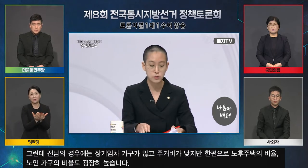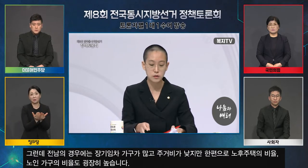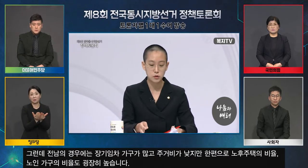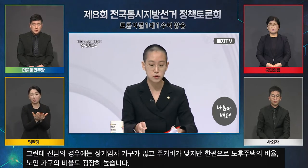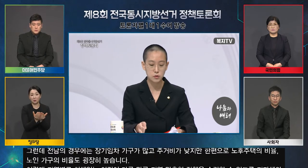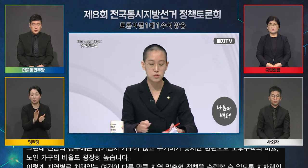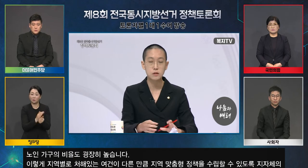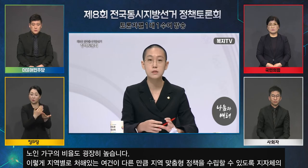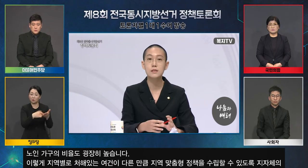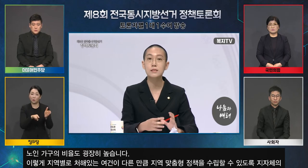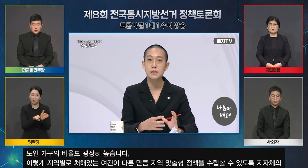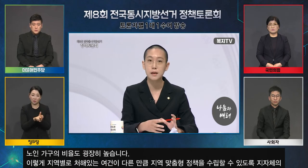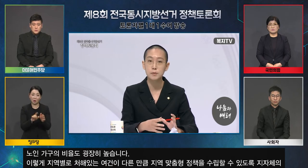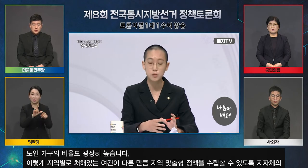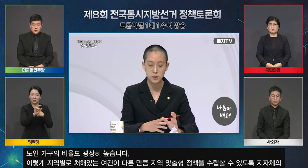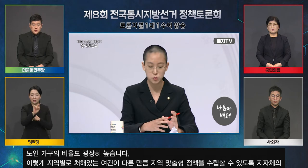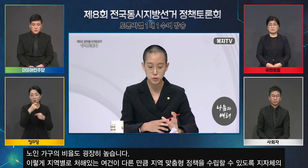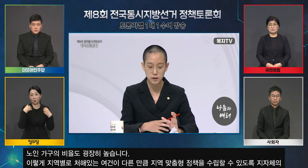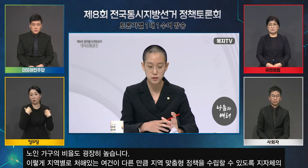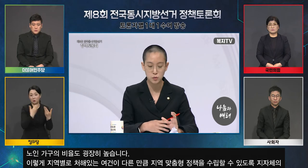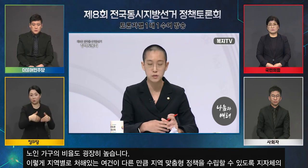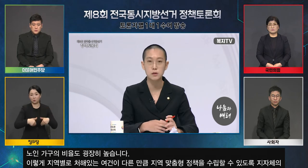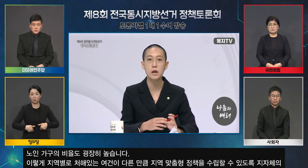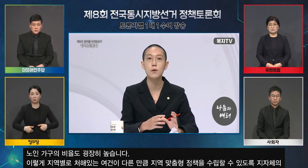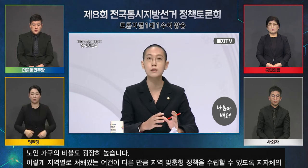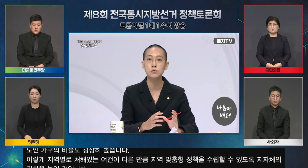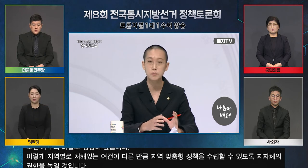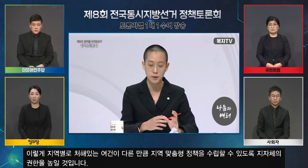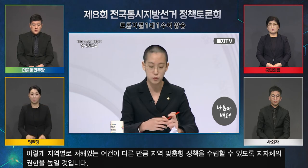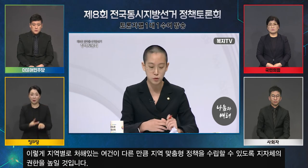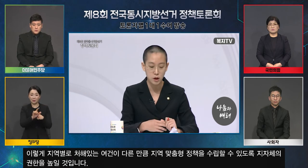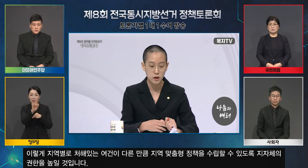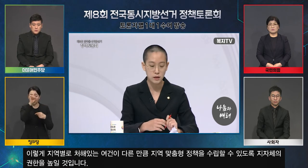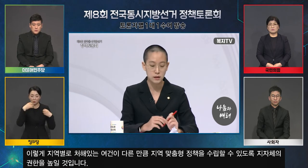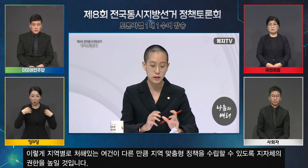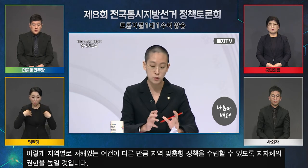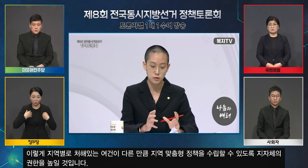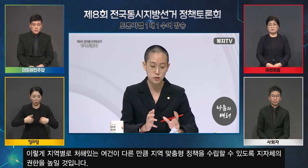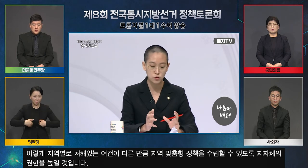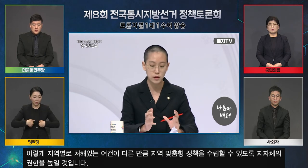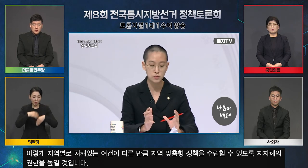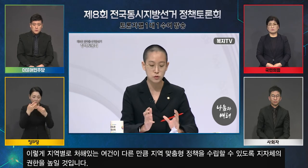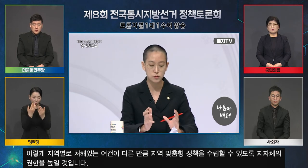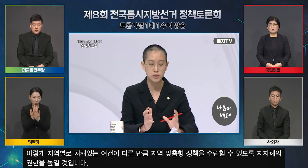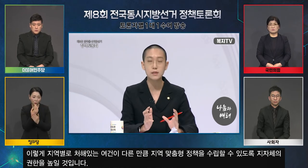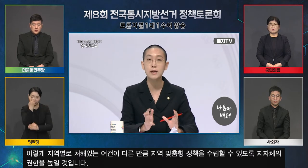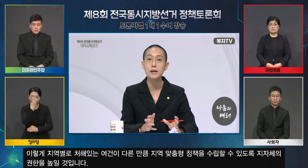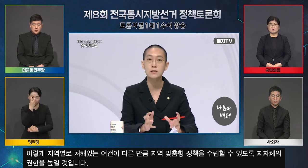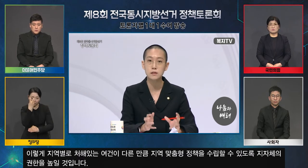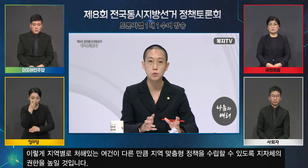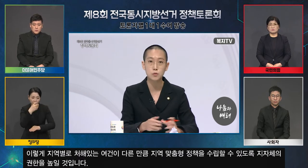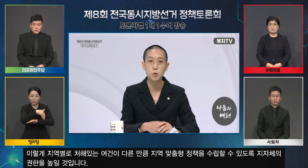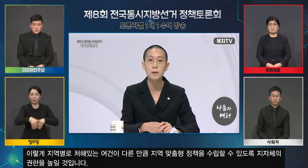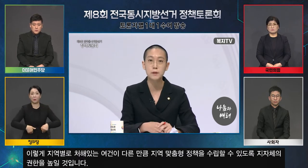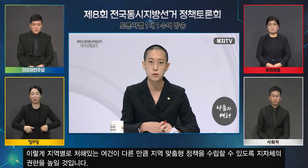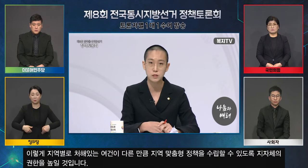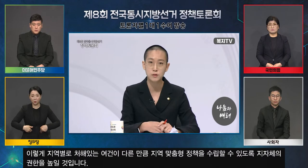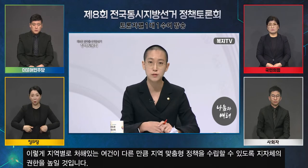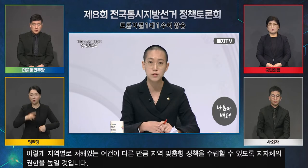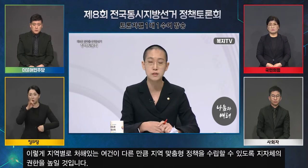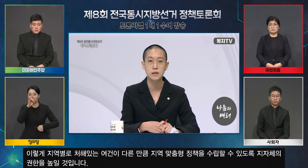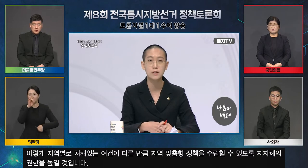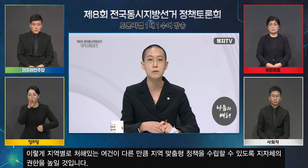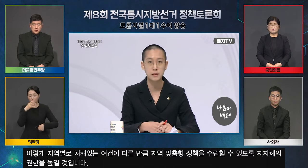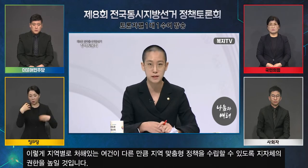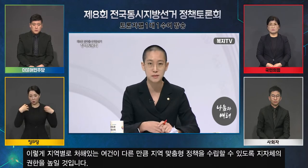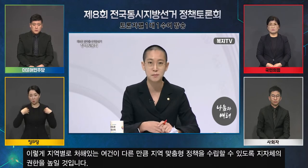그래서 궁극적으로는 지자체가 필요한 조사를 통해서 계획을 수립하고 이것을 중앙정부가 상향식으로 종합해서